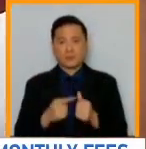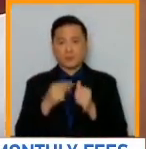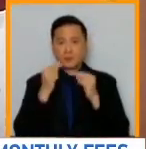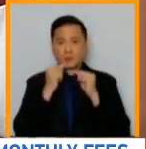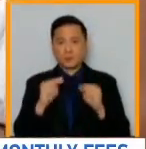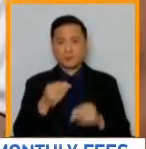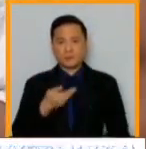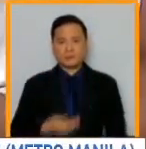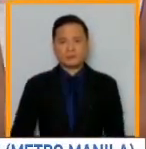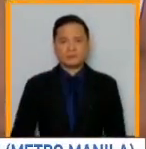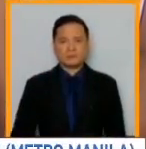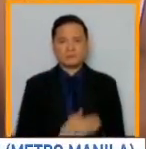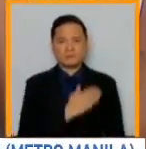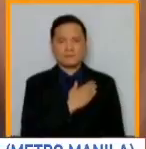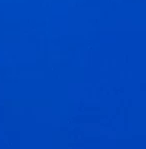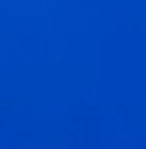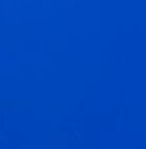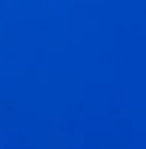Puso para sa Pilipino.